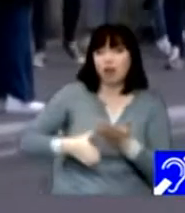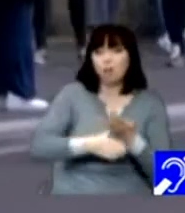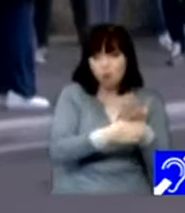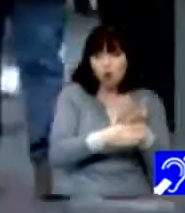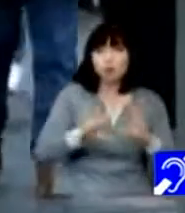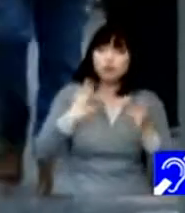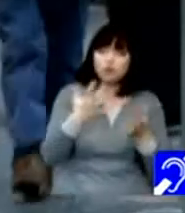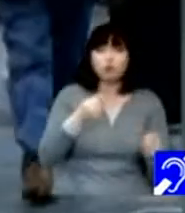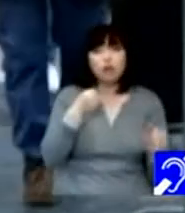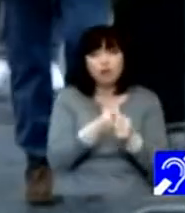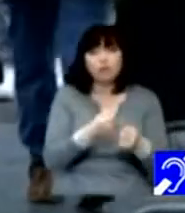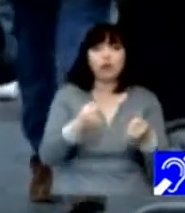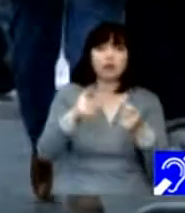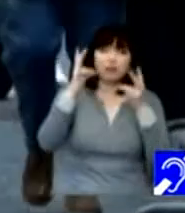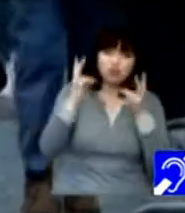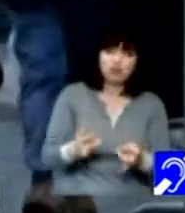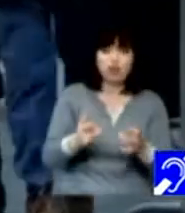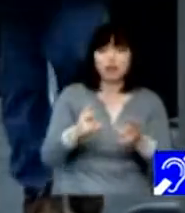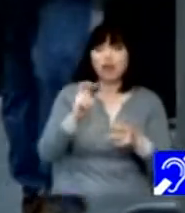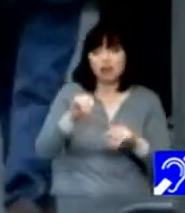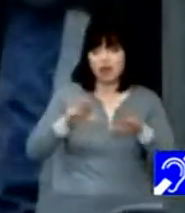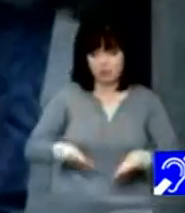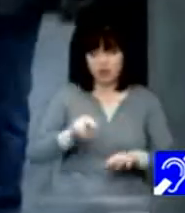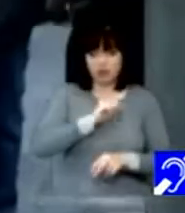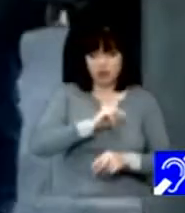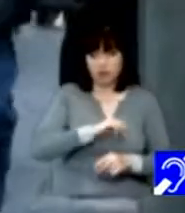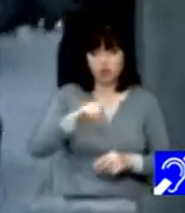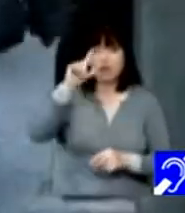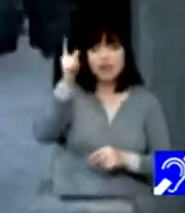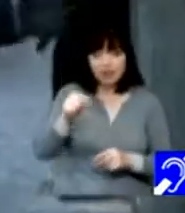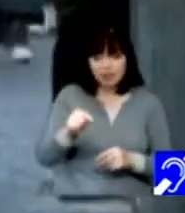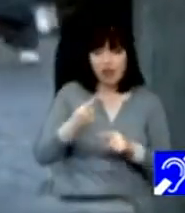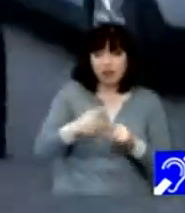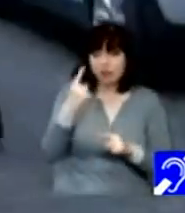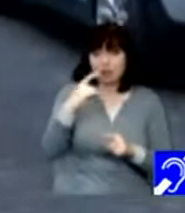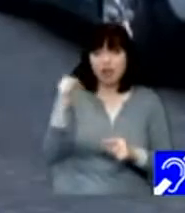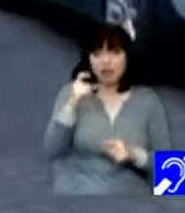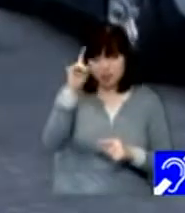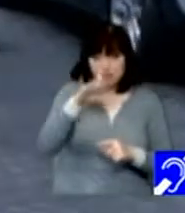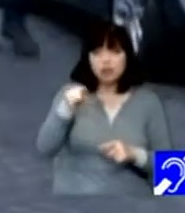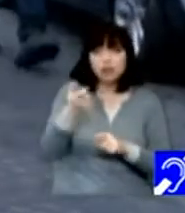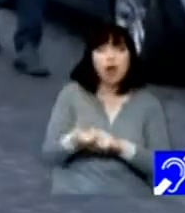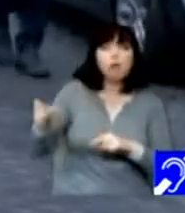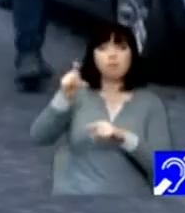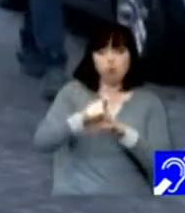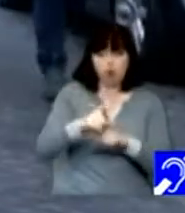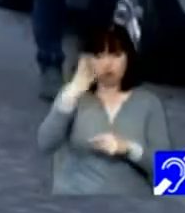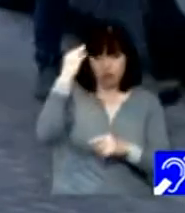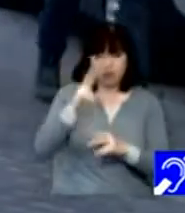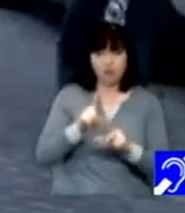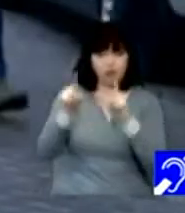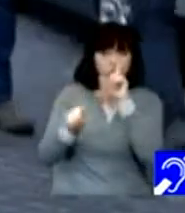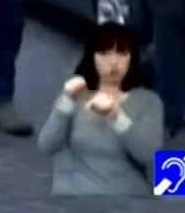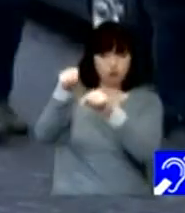unor accidente sau îmbolnăviri la locul de muncă. Italia este una dintre țările în care sunt stabiliți cei mai mulți basarabeni plecați la muncă